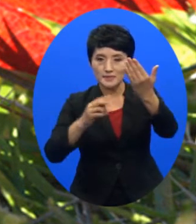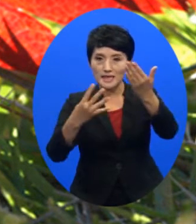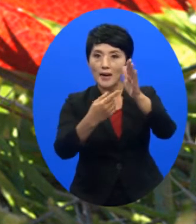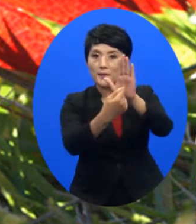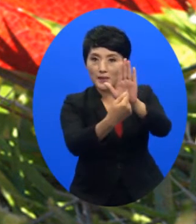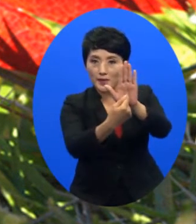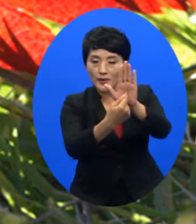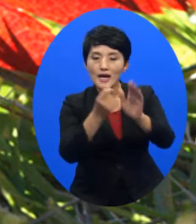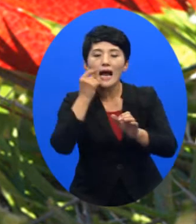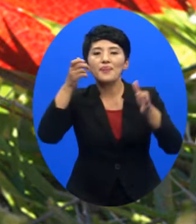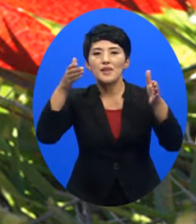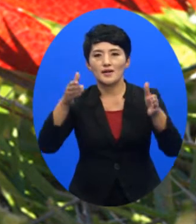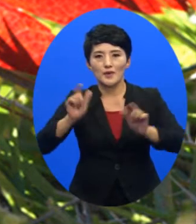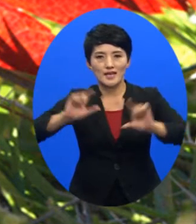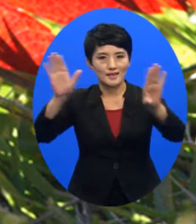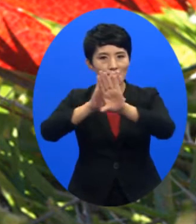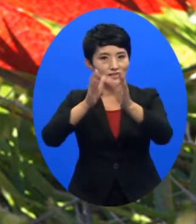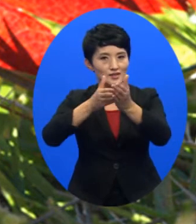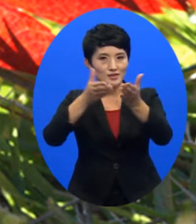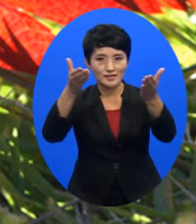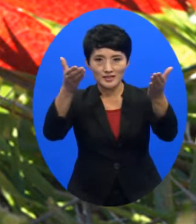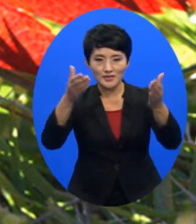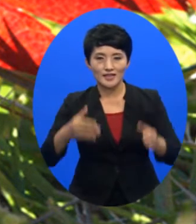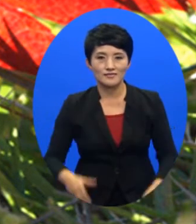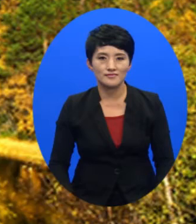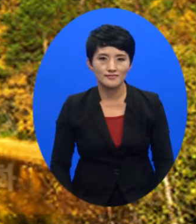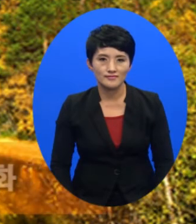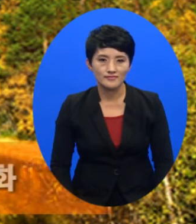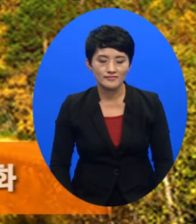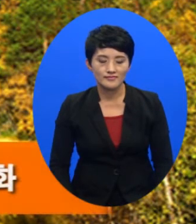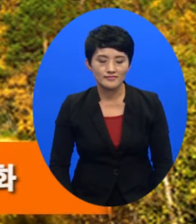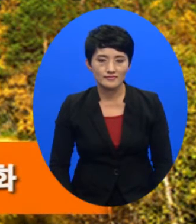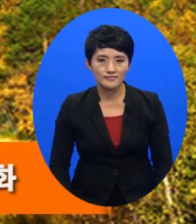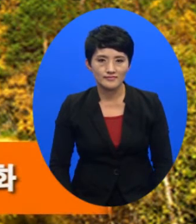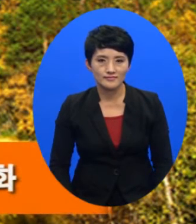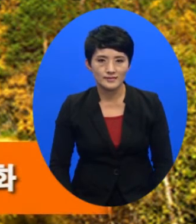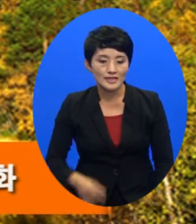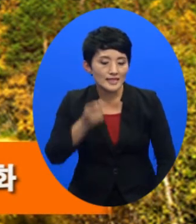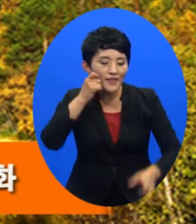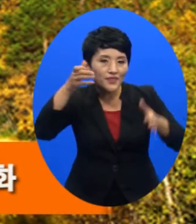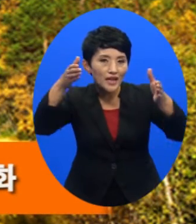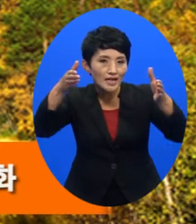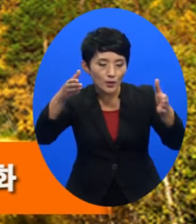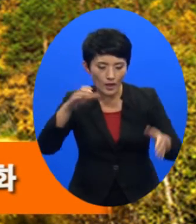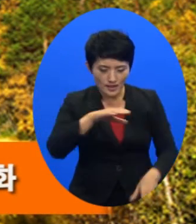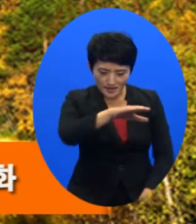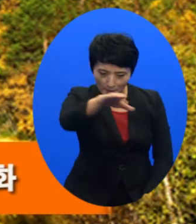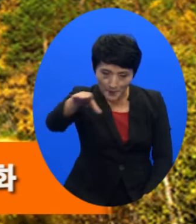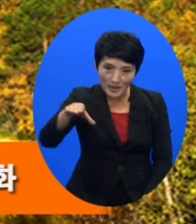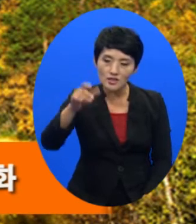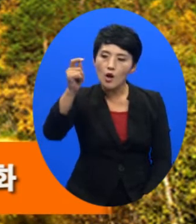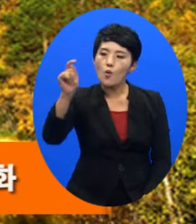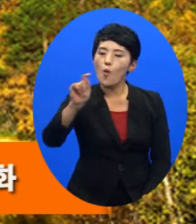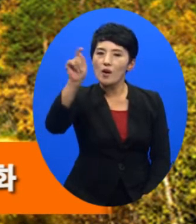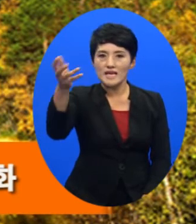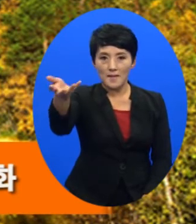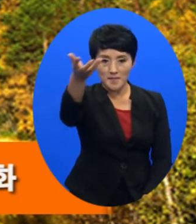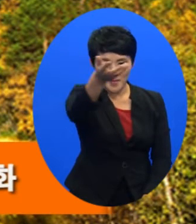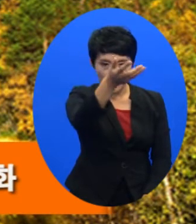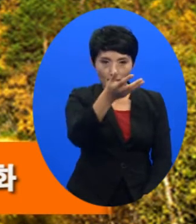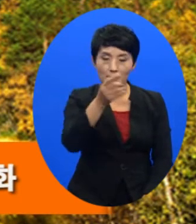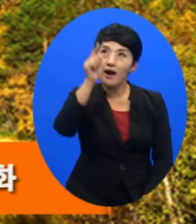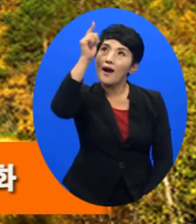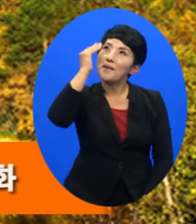24일 발표된 한 달간의 날씨 알아보겠습니다. 이번 한 달간 전반적으로 이동성 고기압의